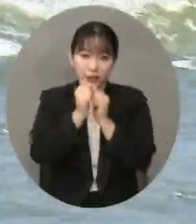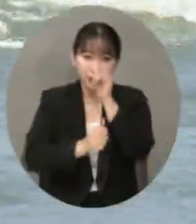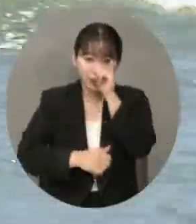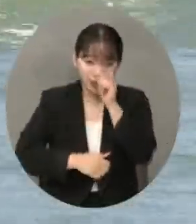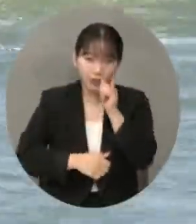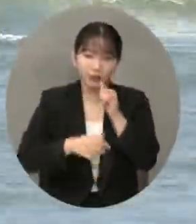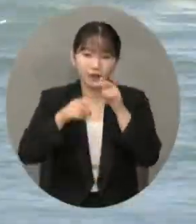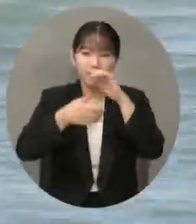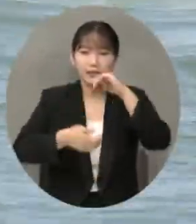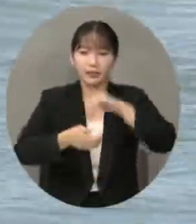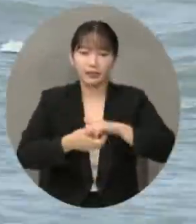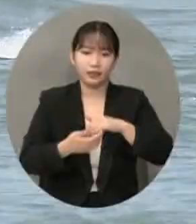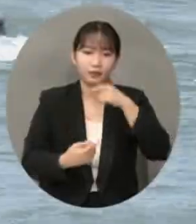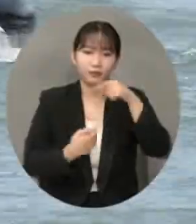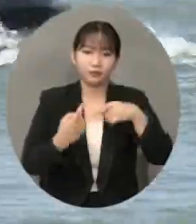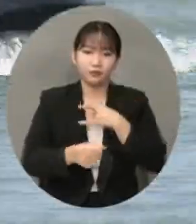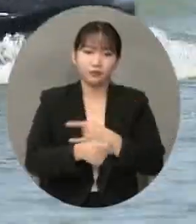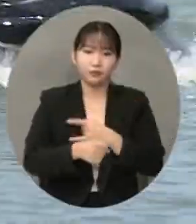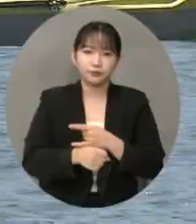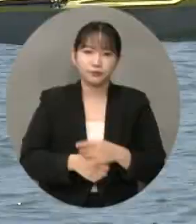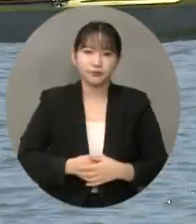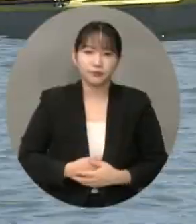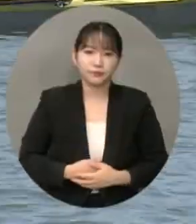에 따라 한정 운영됩니다